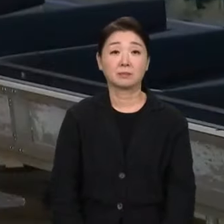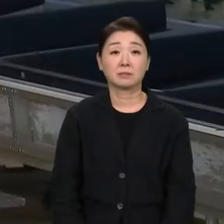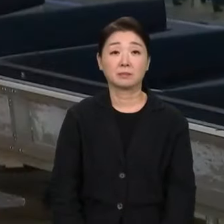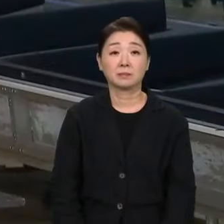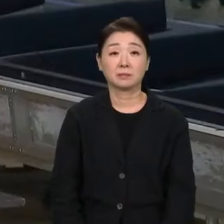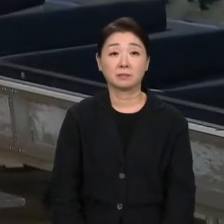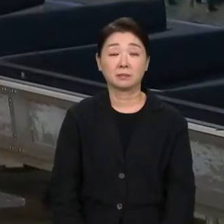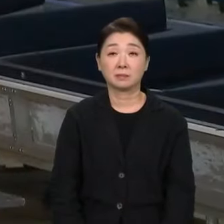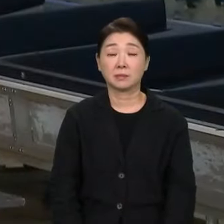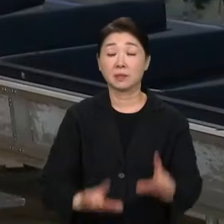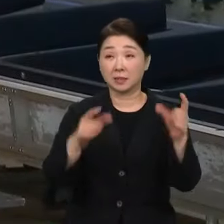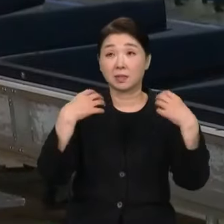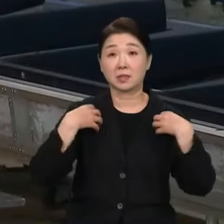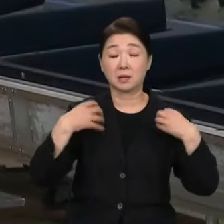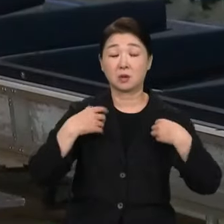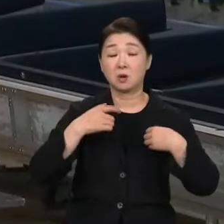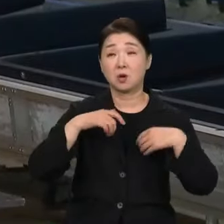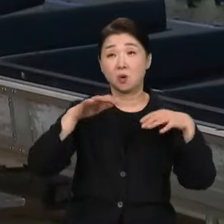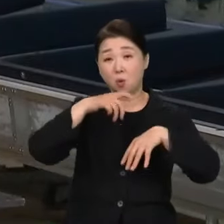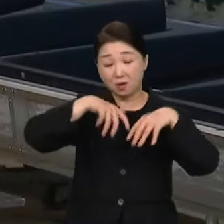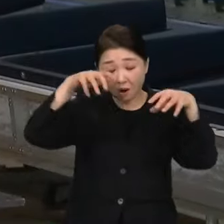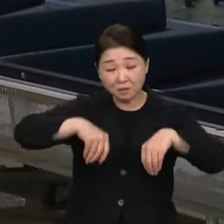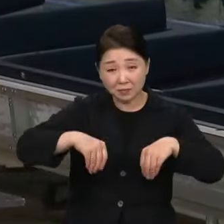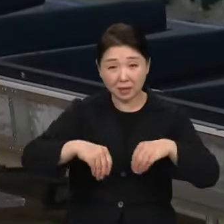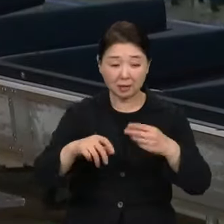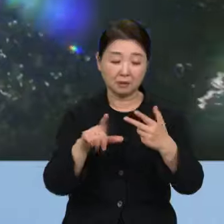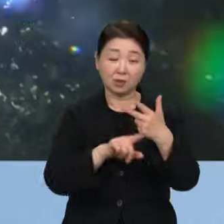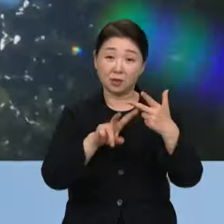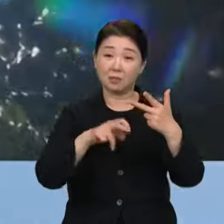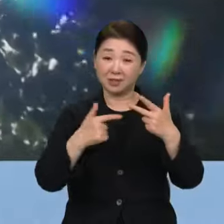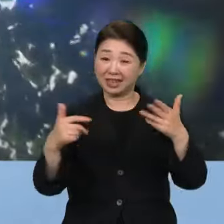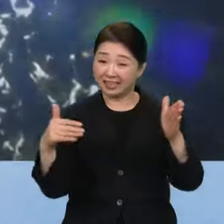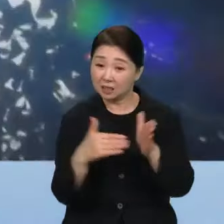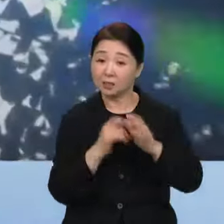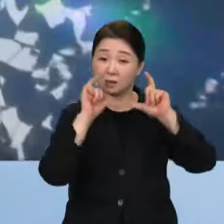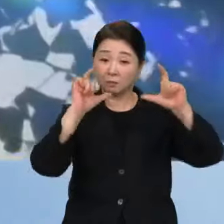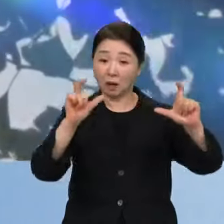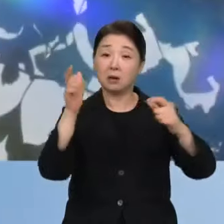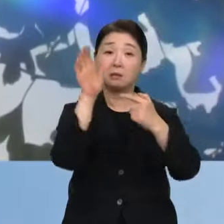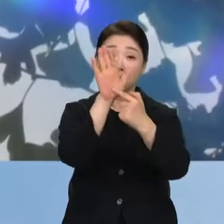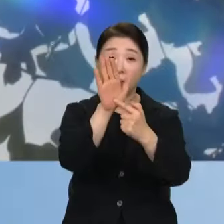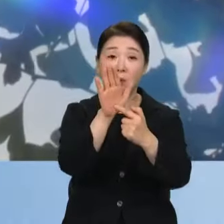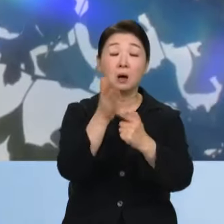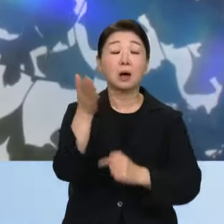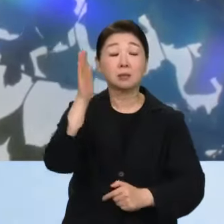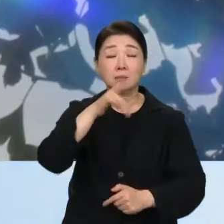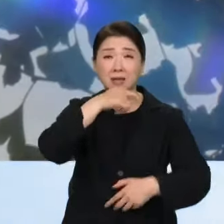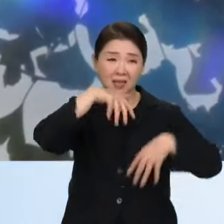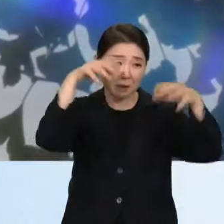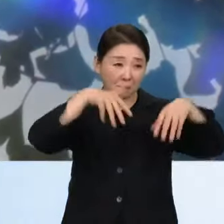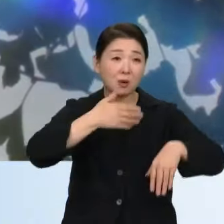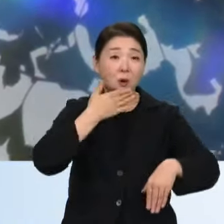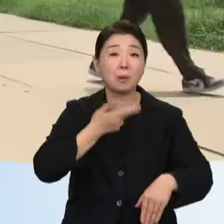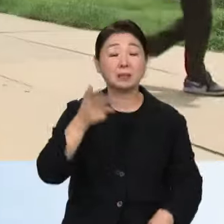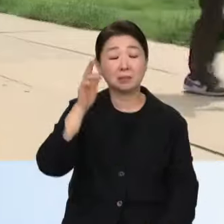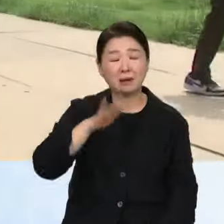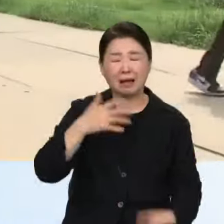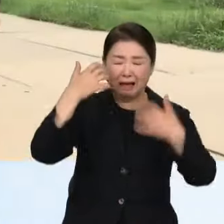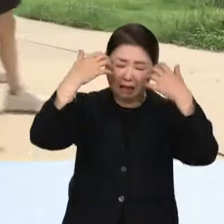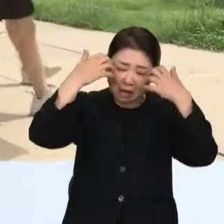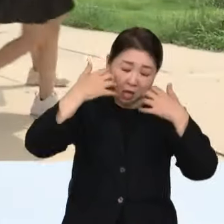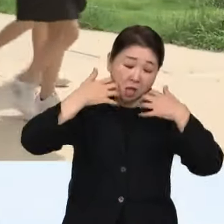네, 기상청은 올여름 장마가 지난 27일에 끝났다고 발표했습니다. 하지만 장맛비가 안 내려도 이런 한증막